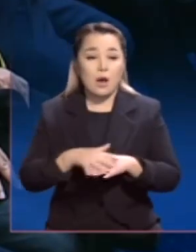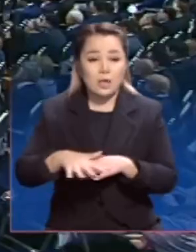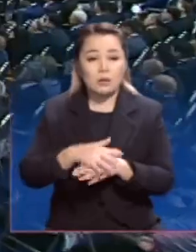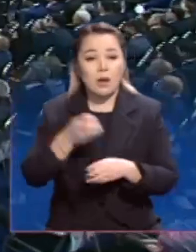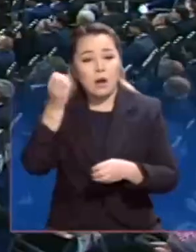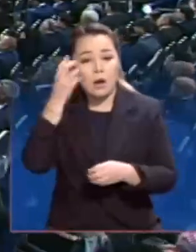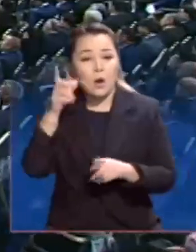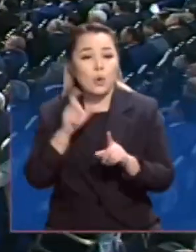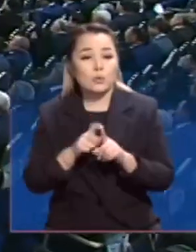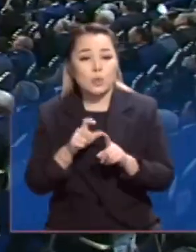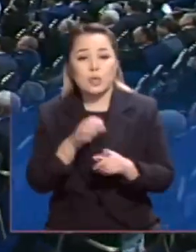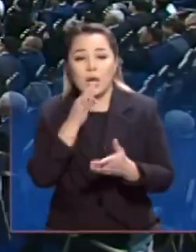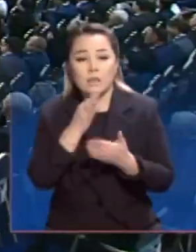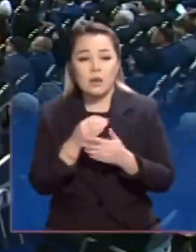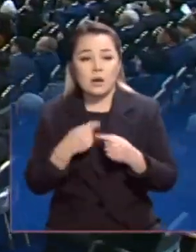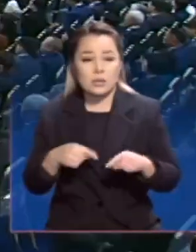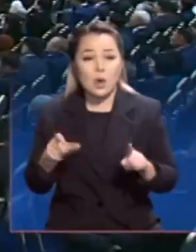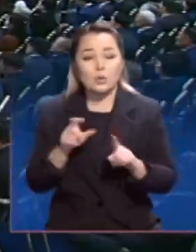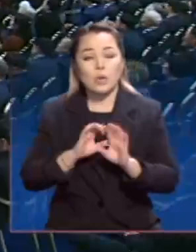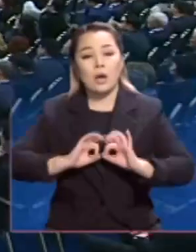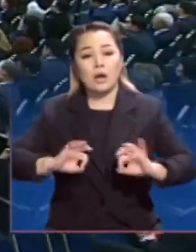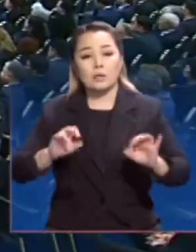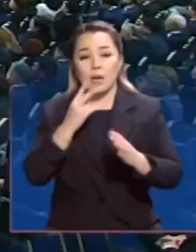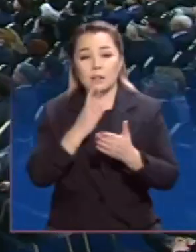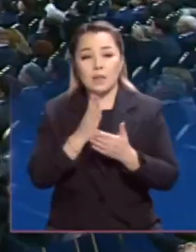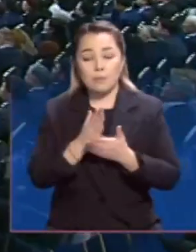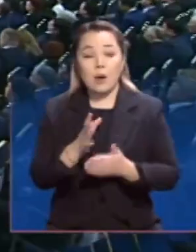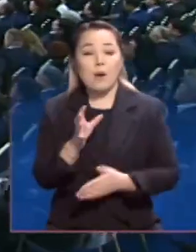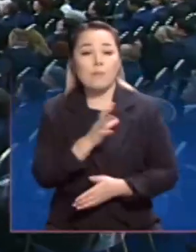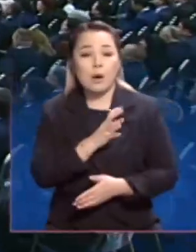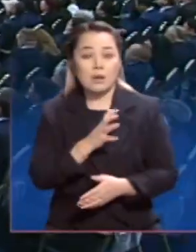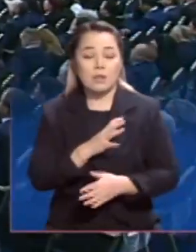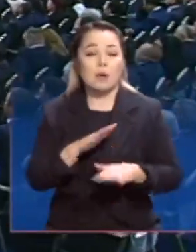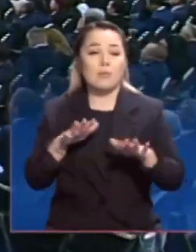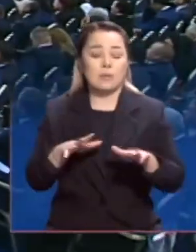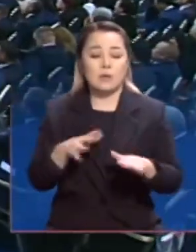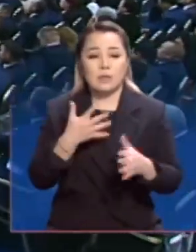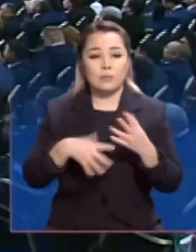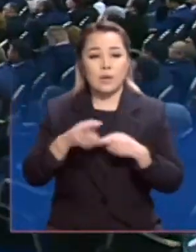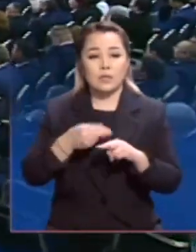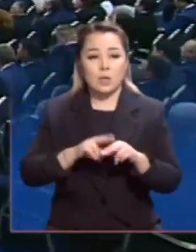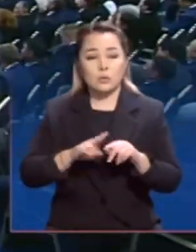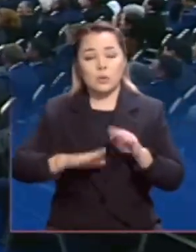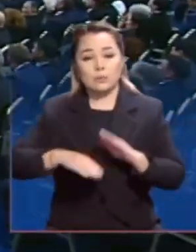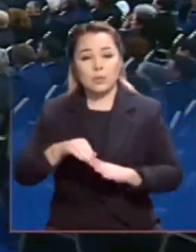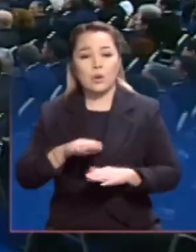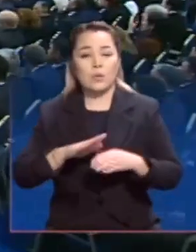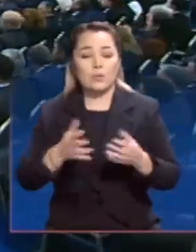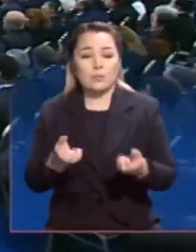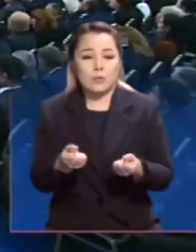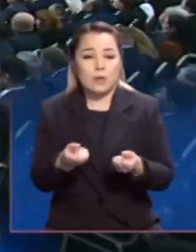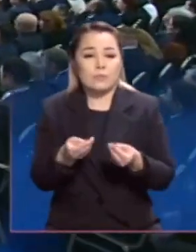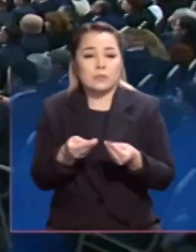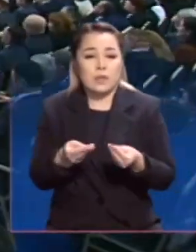нақыл сөзін сәл түрлендіріп айтсақ, байлық пен мансап қолға ұстаған мұз